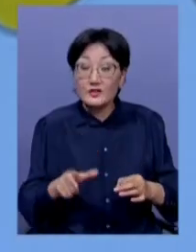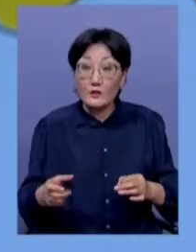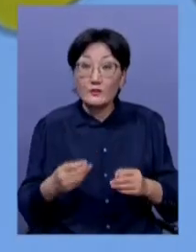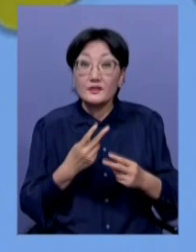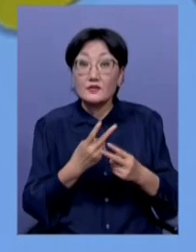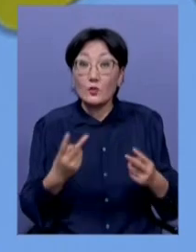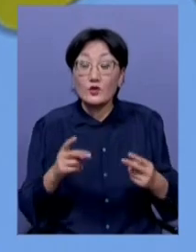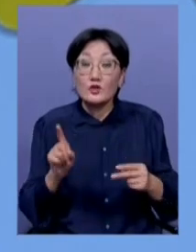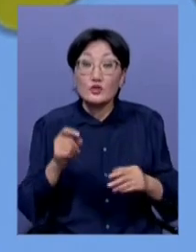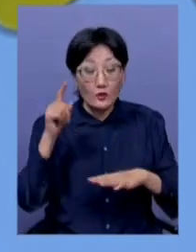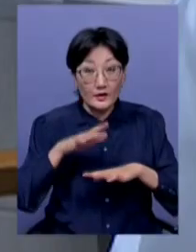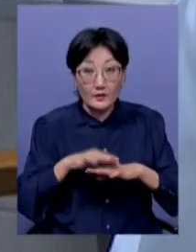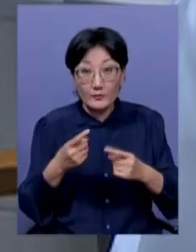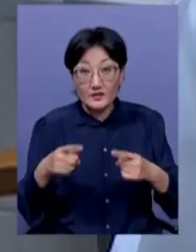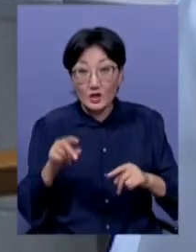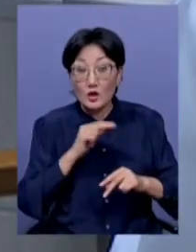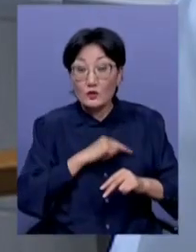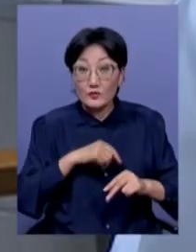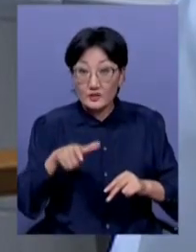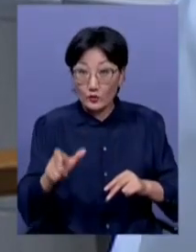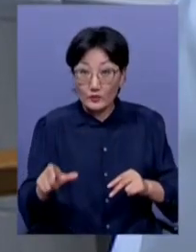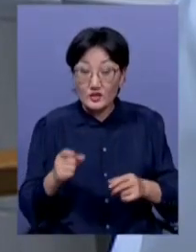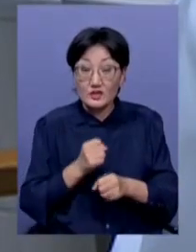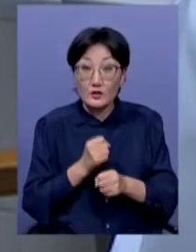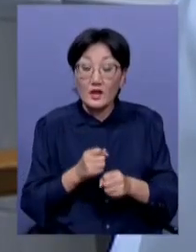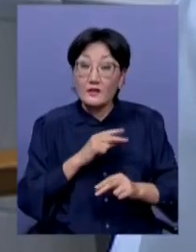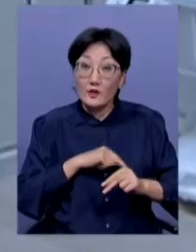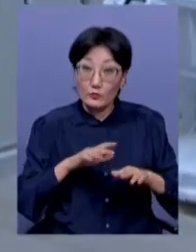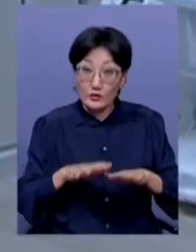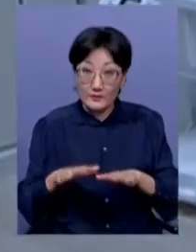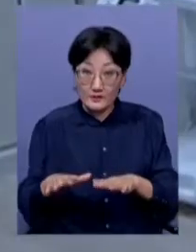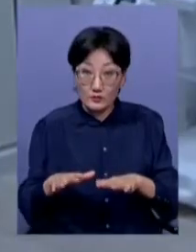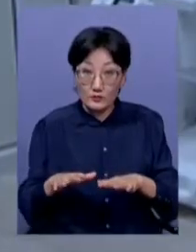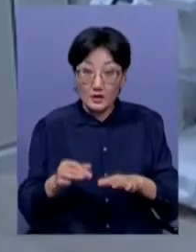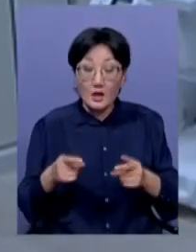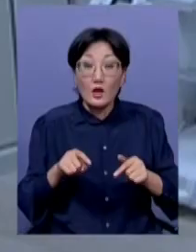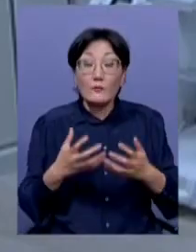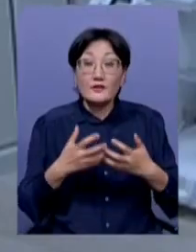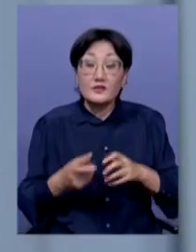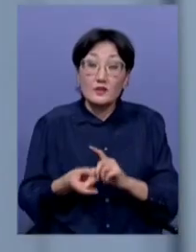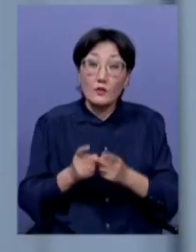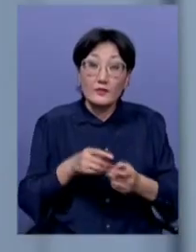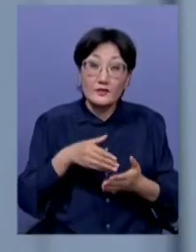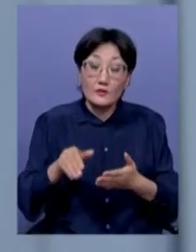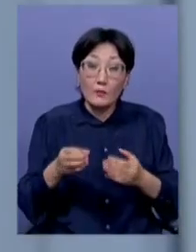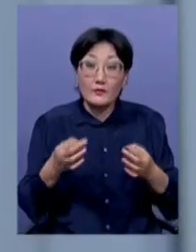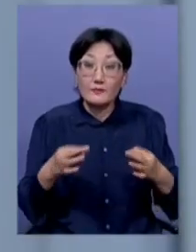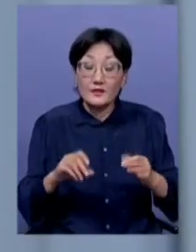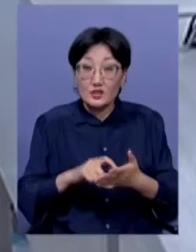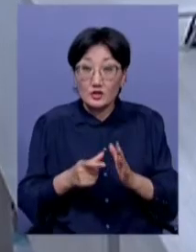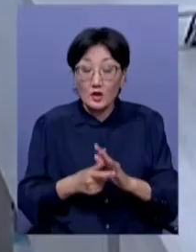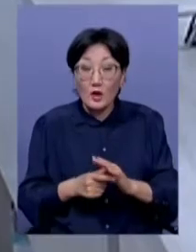стороны наблюдать, что аким и другие государственные служащие делают на рабочих местах. Кроме того, за счет переезда и отказа от просторных